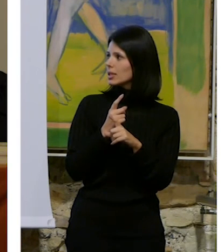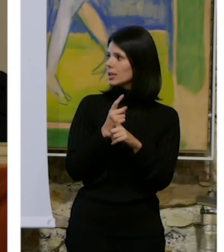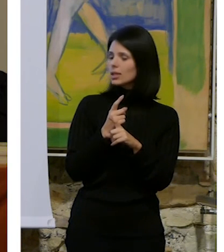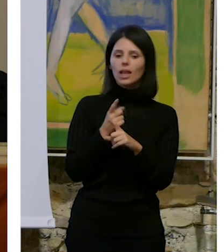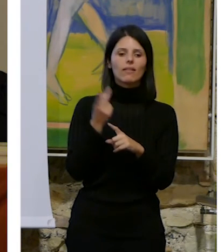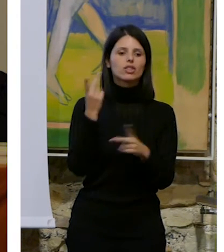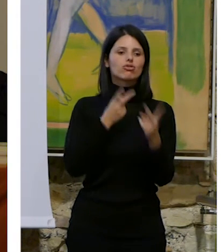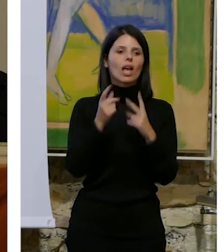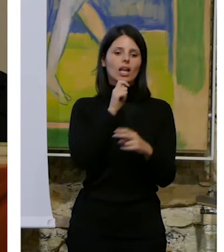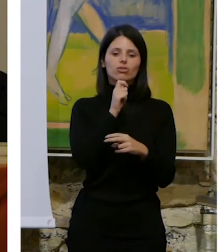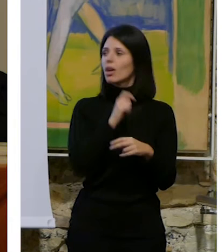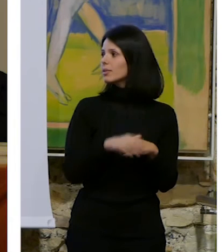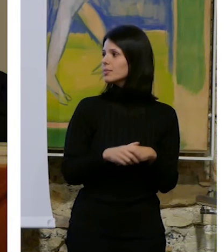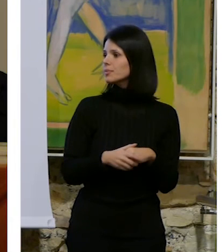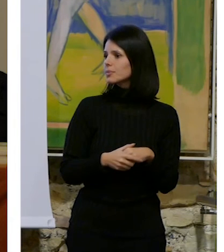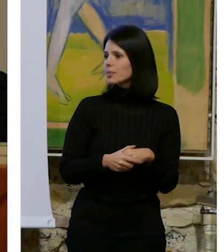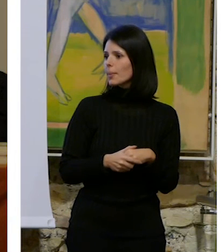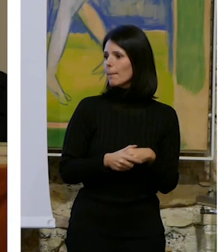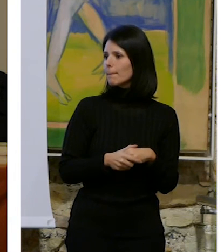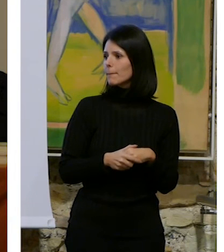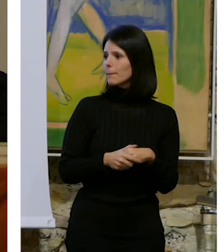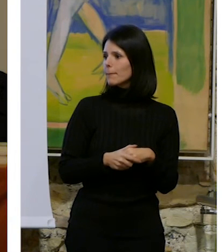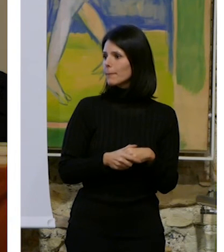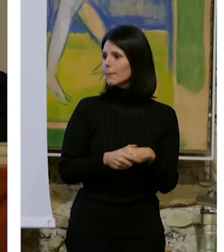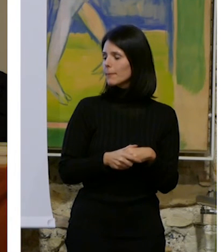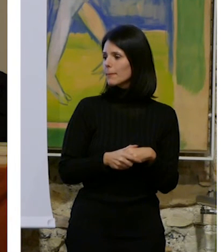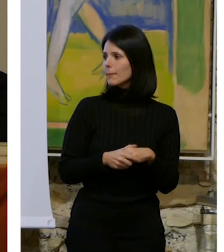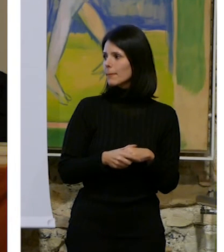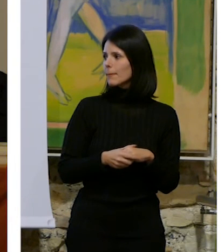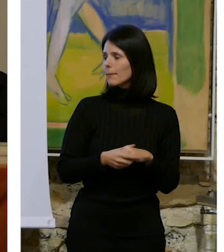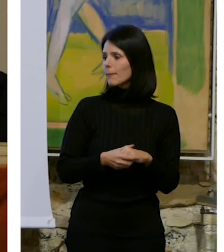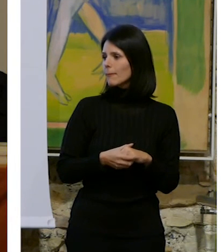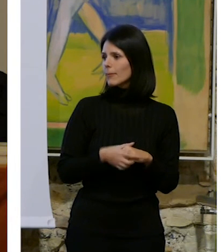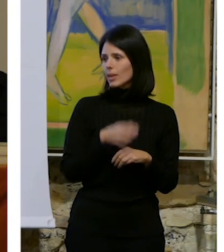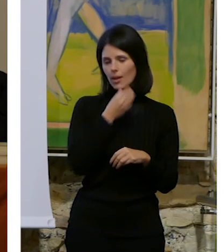Allora, vuole raggiungerci qua?